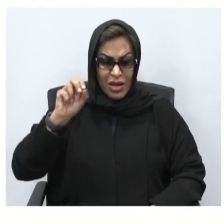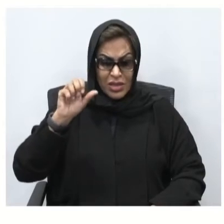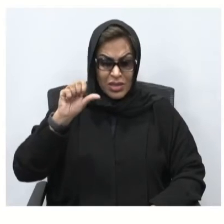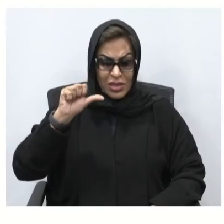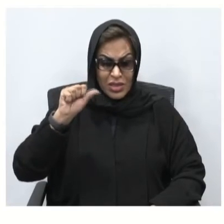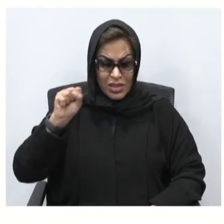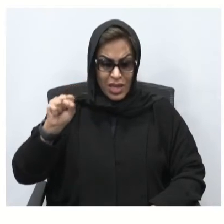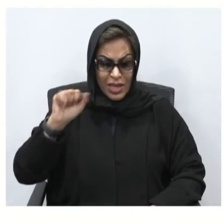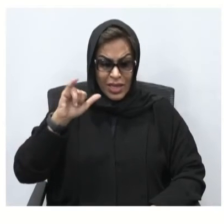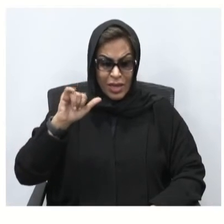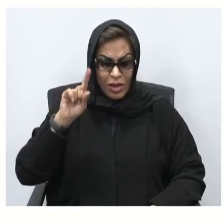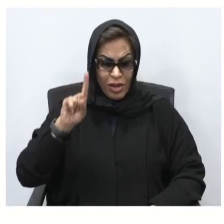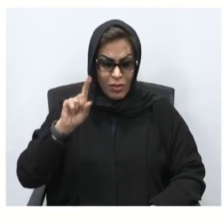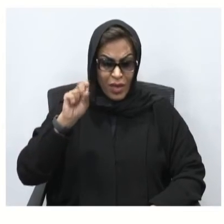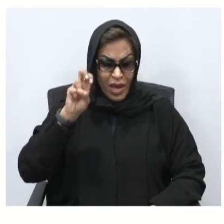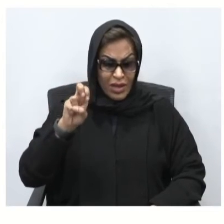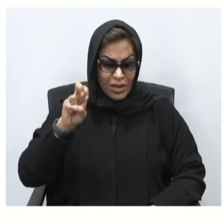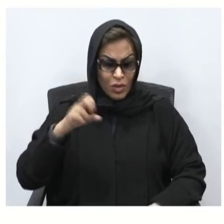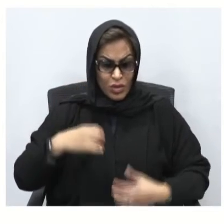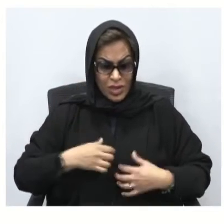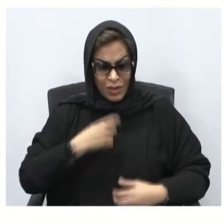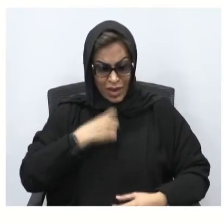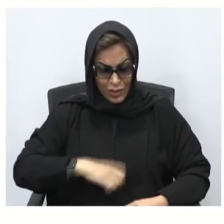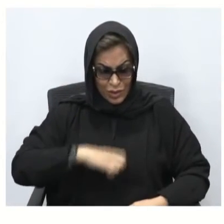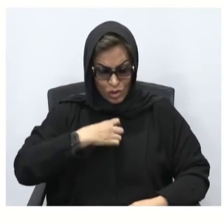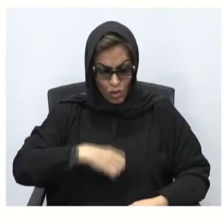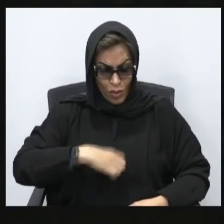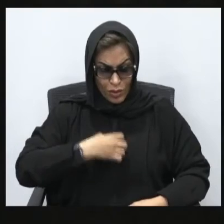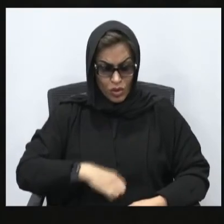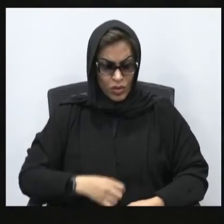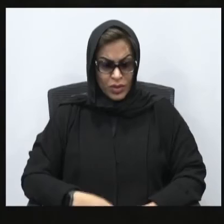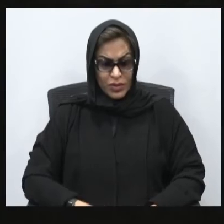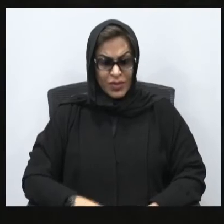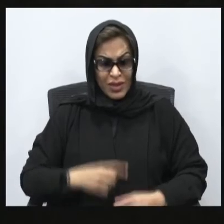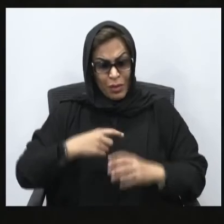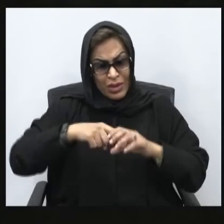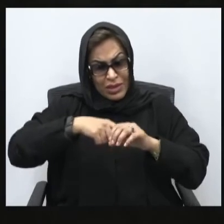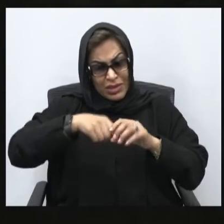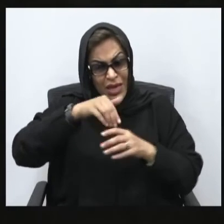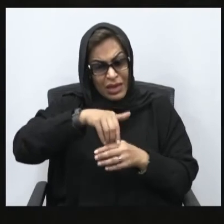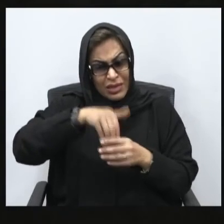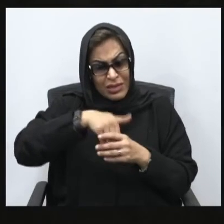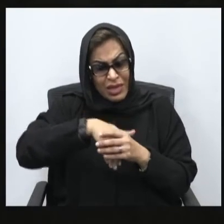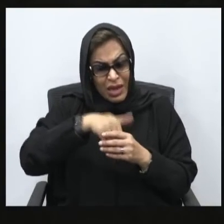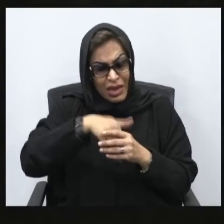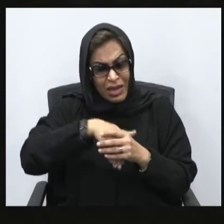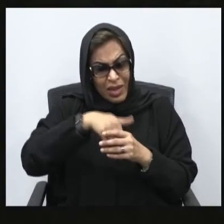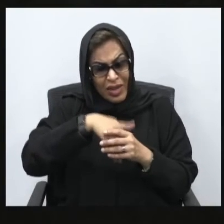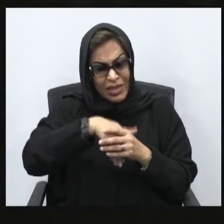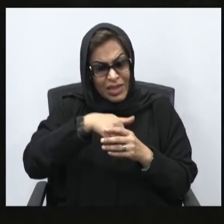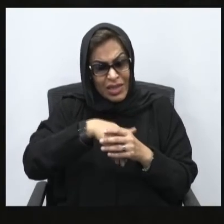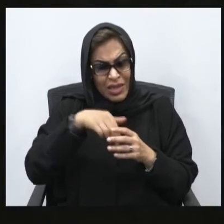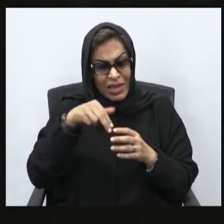القصيبات يحدث فيها التهاب من الداخل هذا ماذا